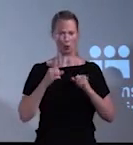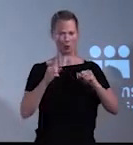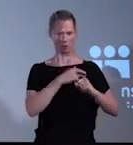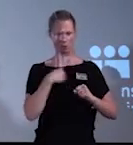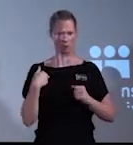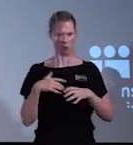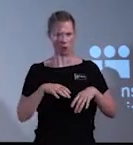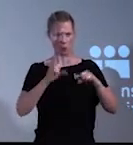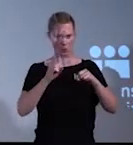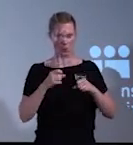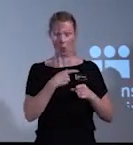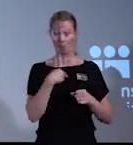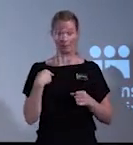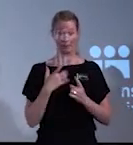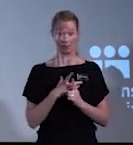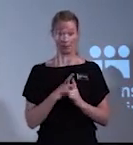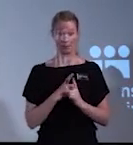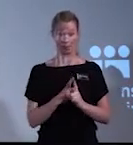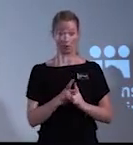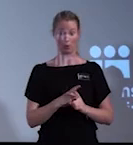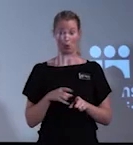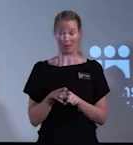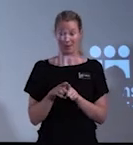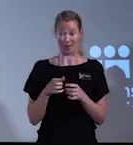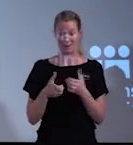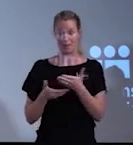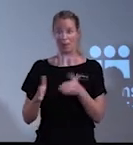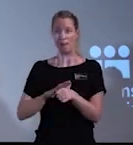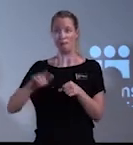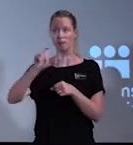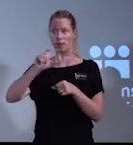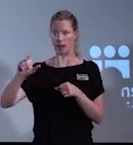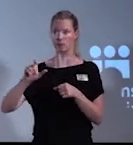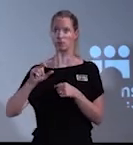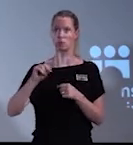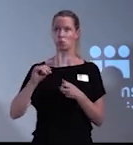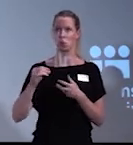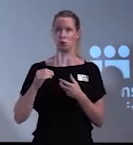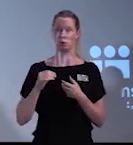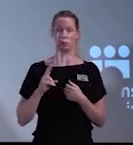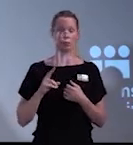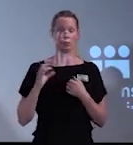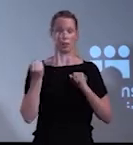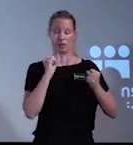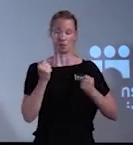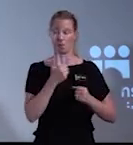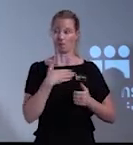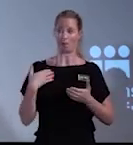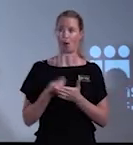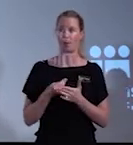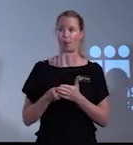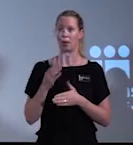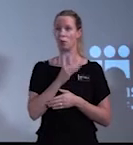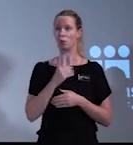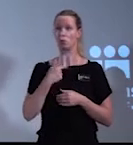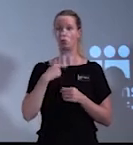uppdrag? Och gör inte vi det i tätt samarbete med en bransch som så desperat behöver våra pengar, då